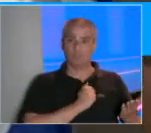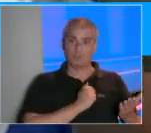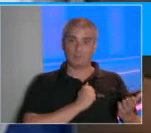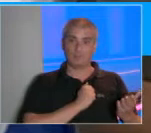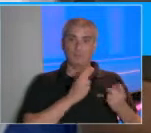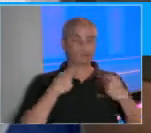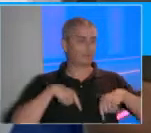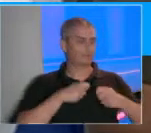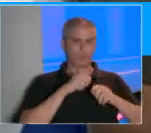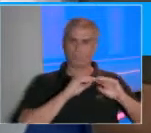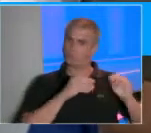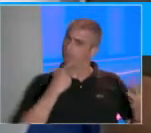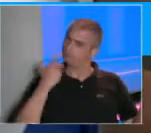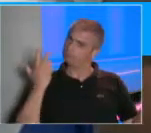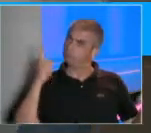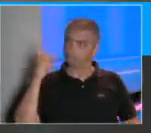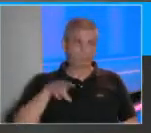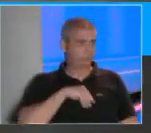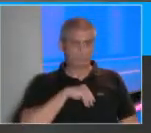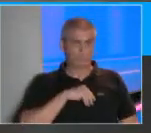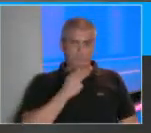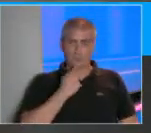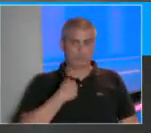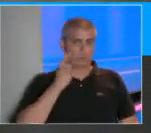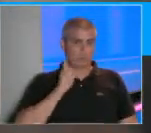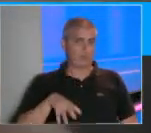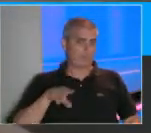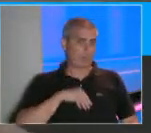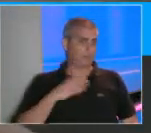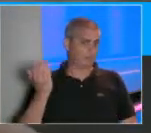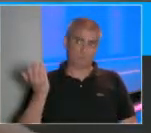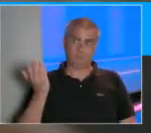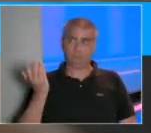ויו"ר ארגון המורים אומר, אוקיי, היא הסכימה, זה לא אומר שאני חייב גם להסכים,